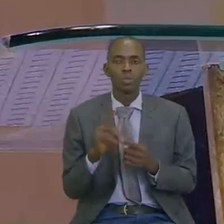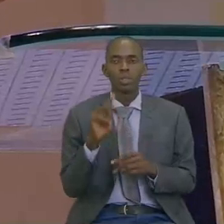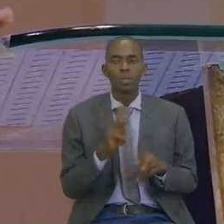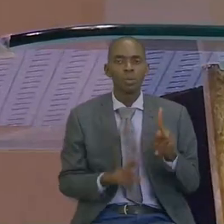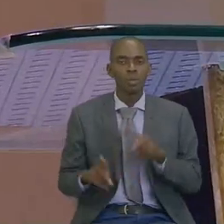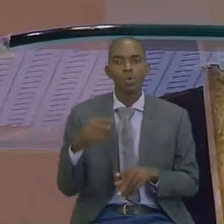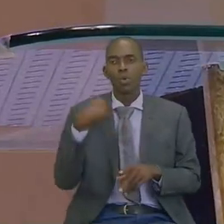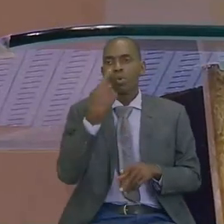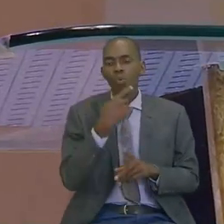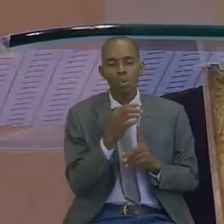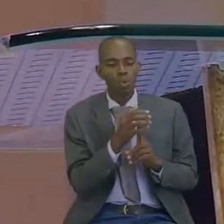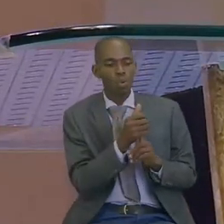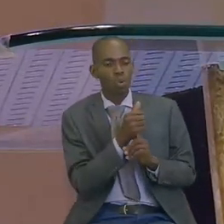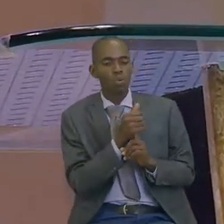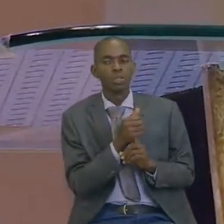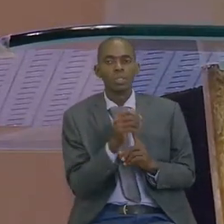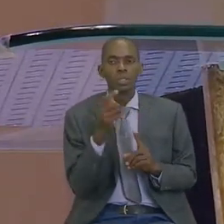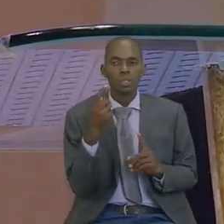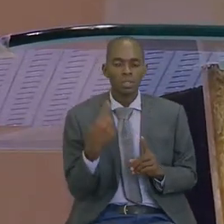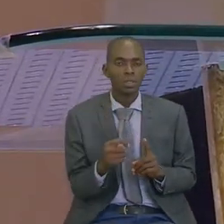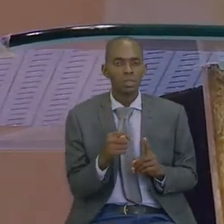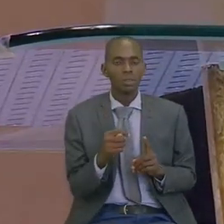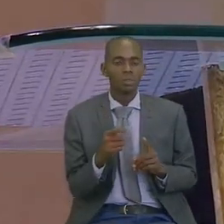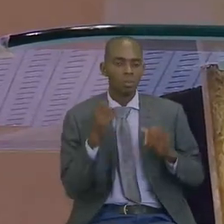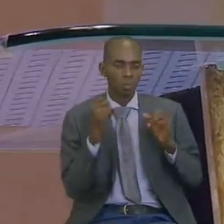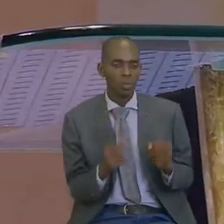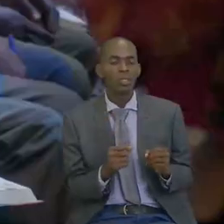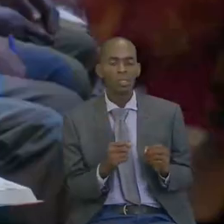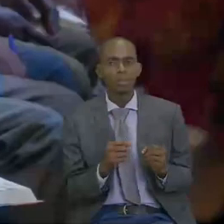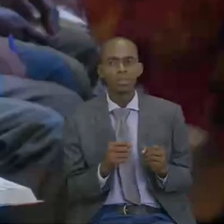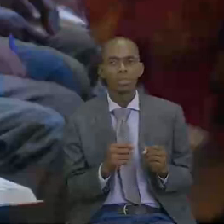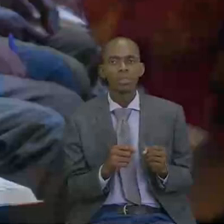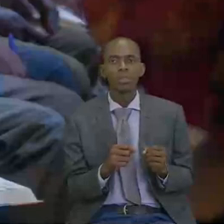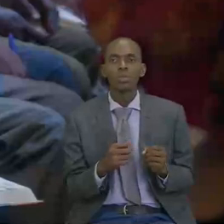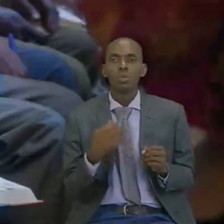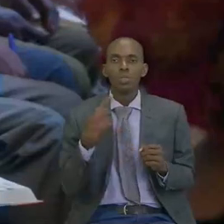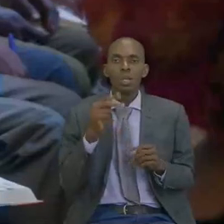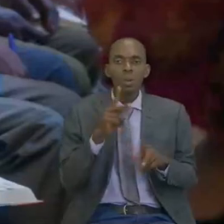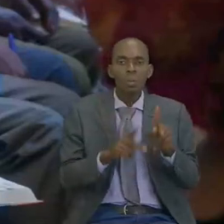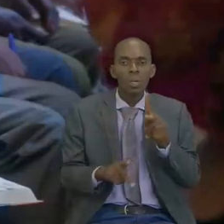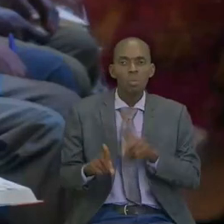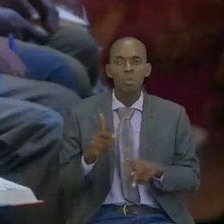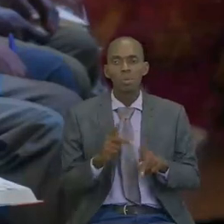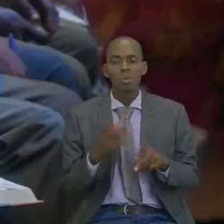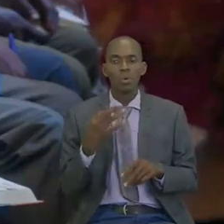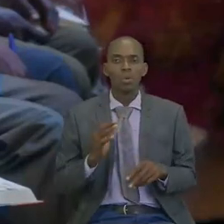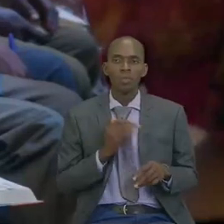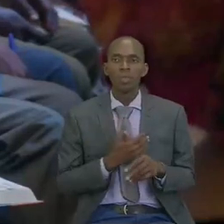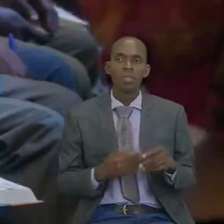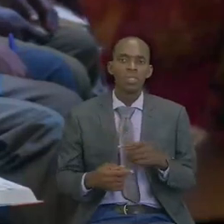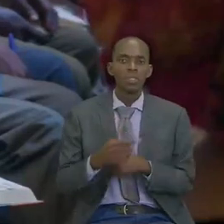temps, aux dirigeants de notre temps? Vous voyez, les gens de nos jours